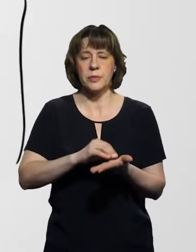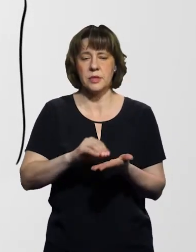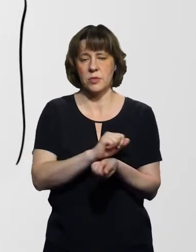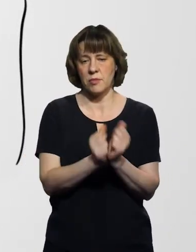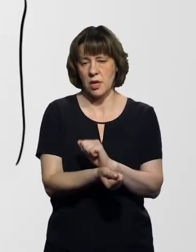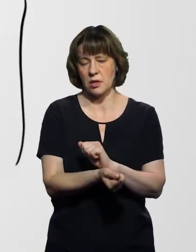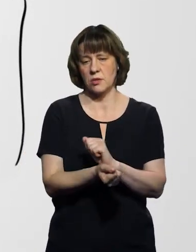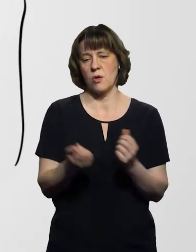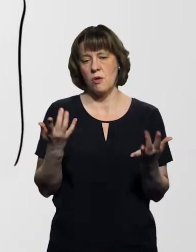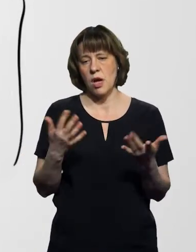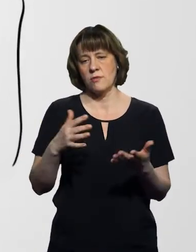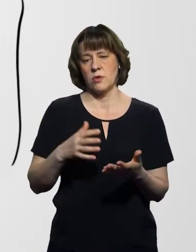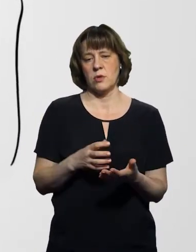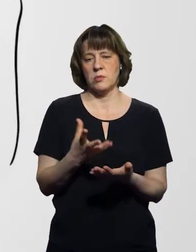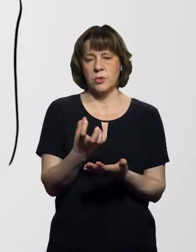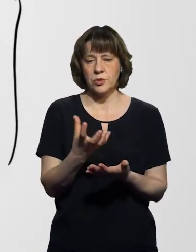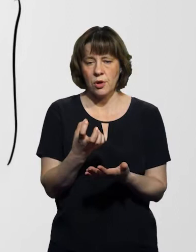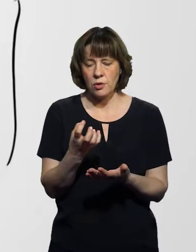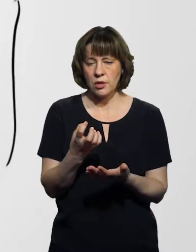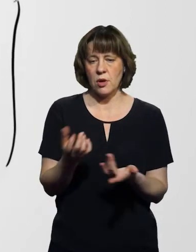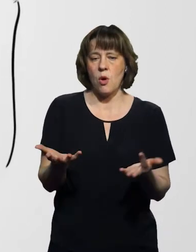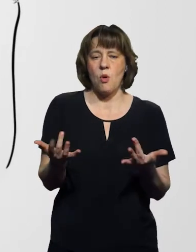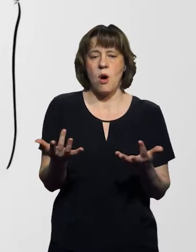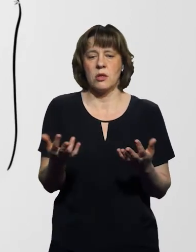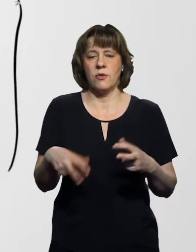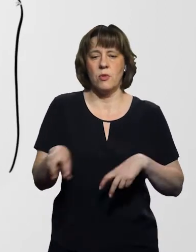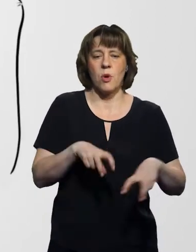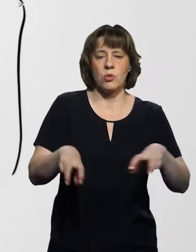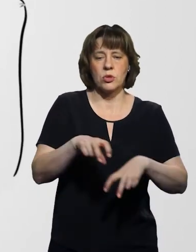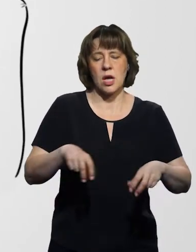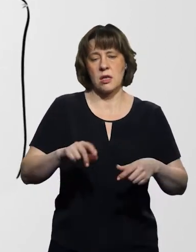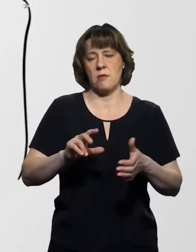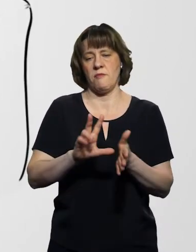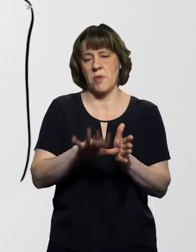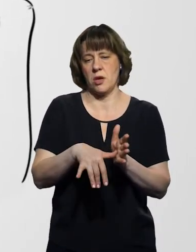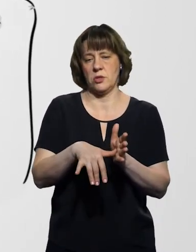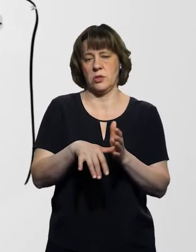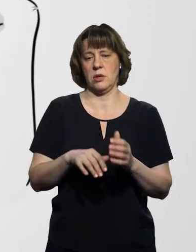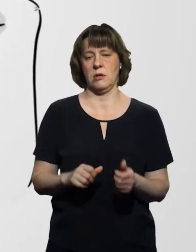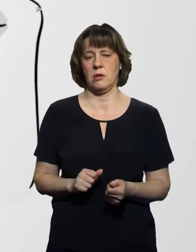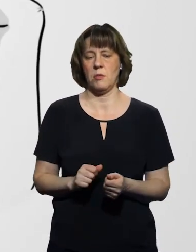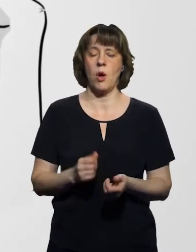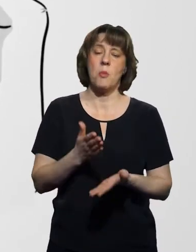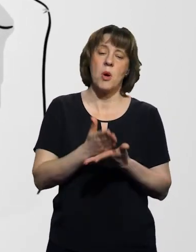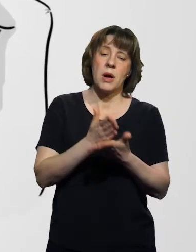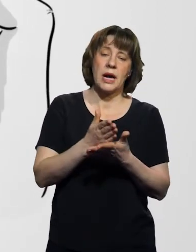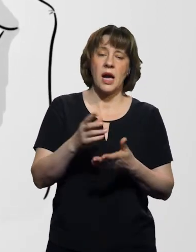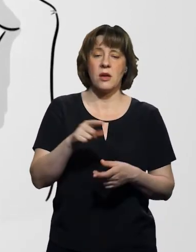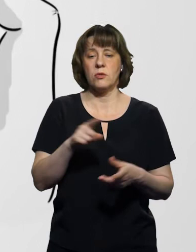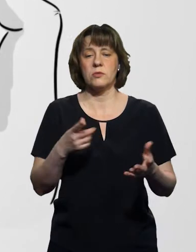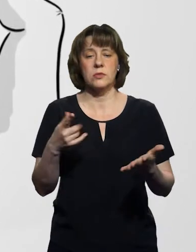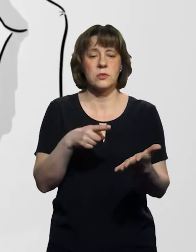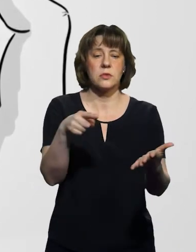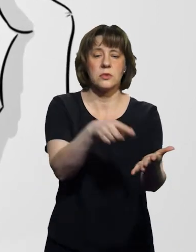nich zainstalować aplikacje, które na przykład ułatwiają poruszanie się po mieście, są syntezatorami mowy czy pomagają w lokalizacji. Z